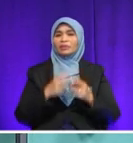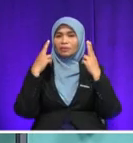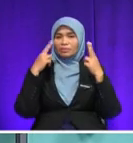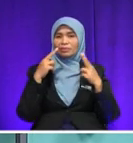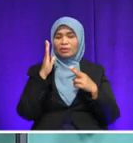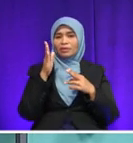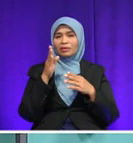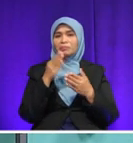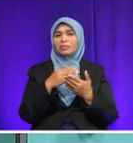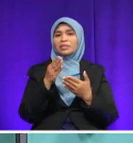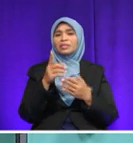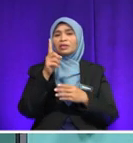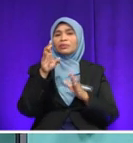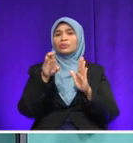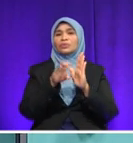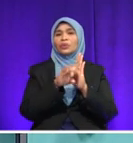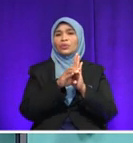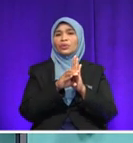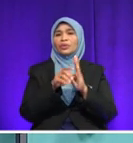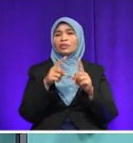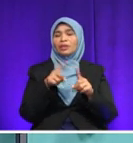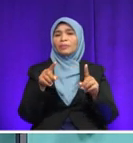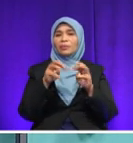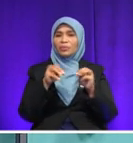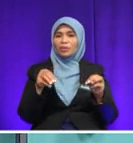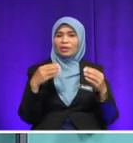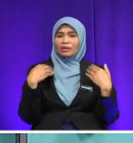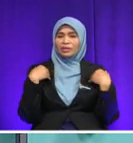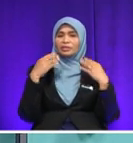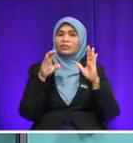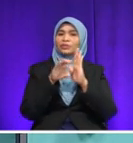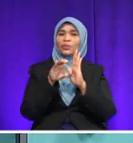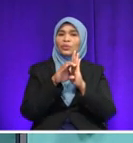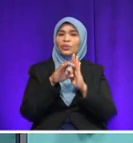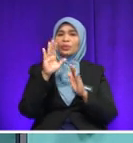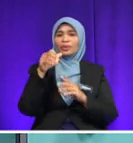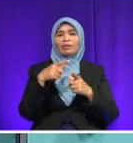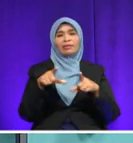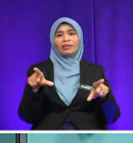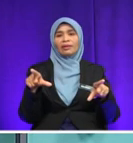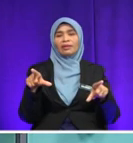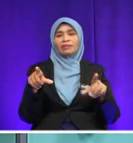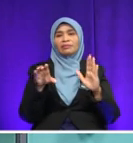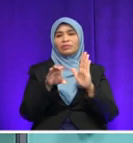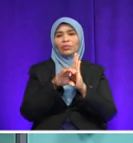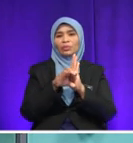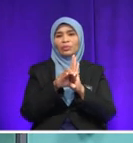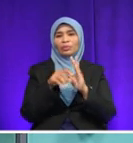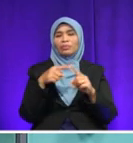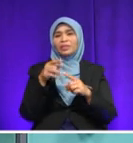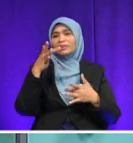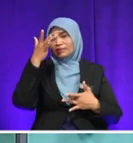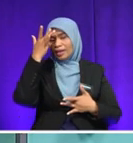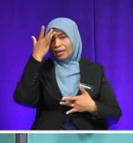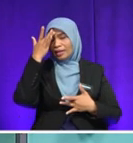satu contoh tetapi murid-murid mungkin akan ada contoh-contoh yang lain oke kita tengok dikasih ini contohnya bila kita sakit